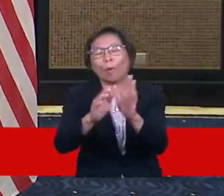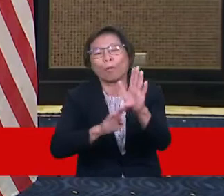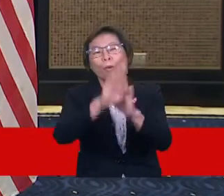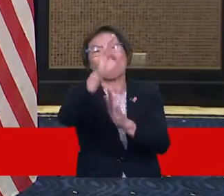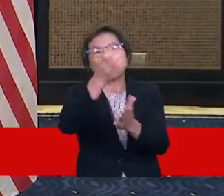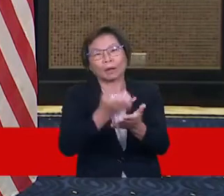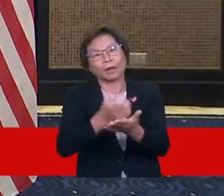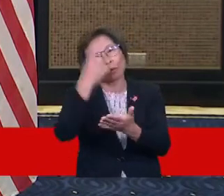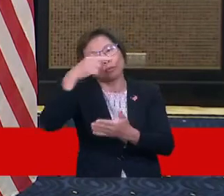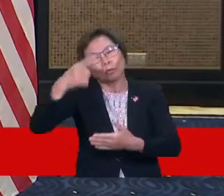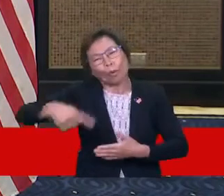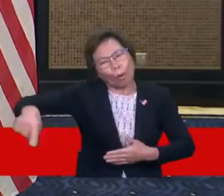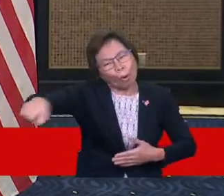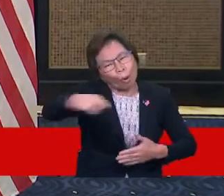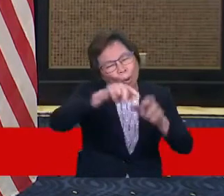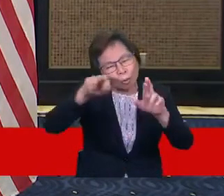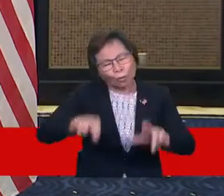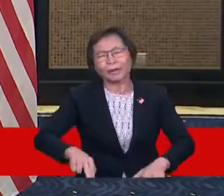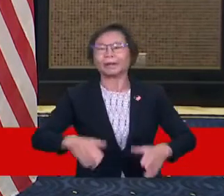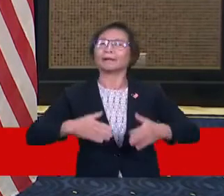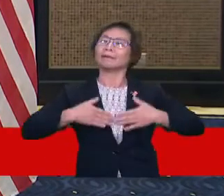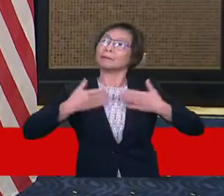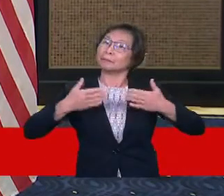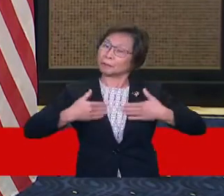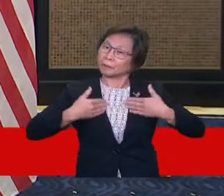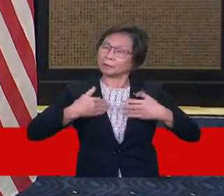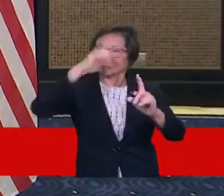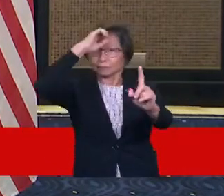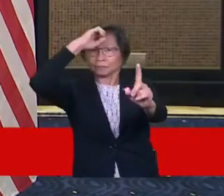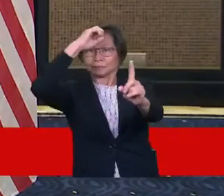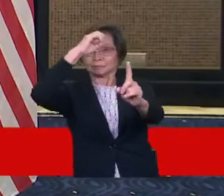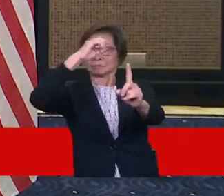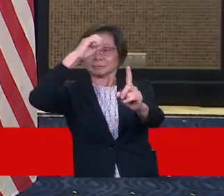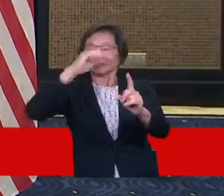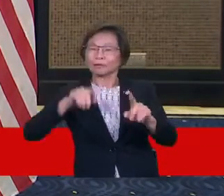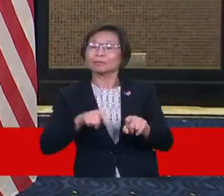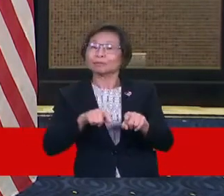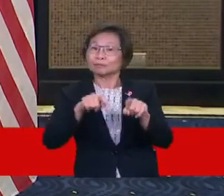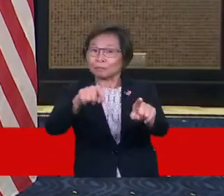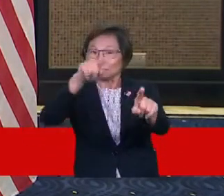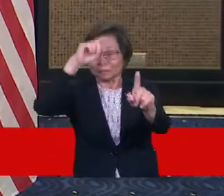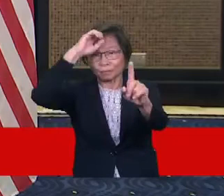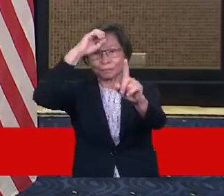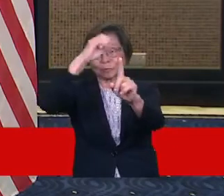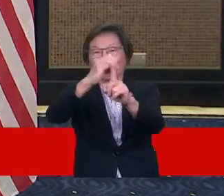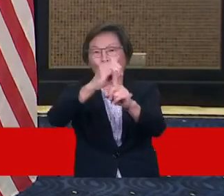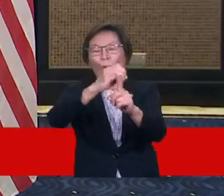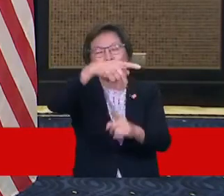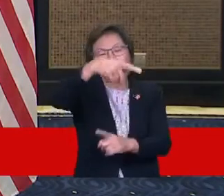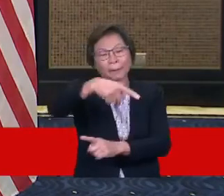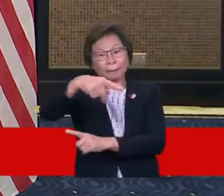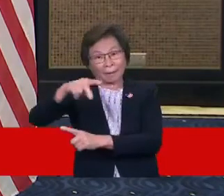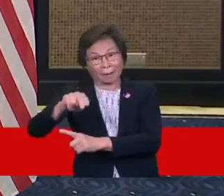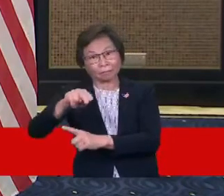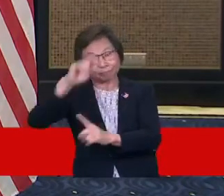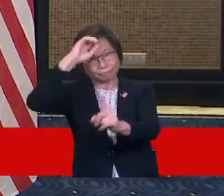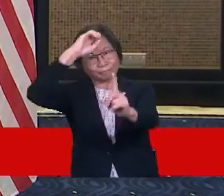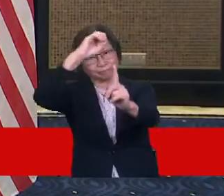kesejahteraan rakyat selaras dengan hal 7 pelan pemulihan negara PPN